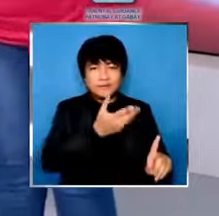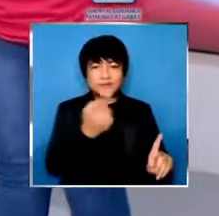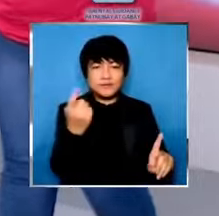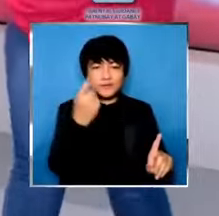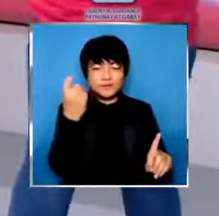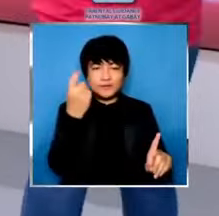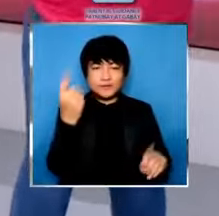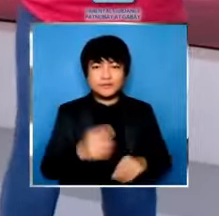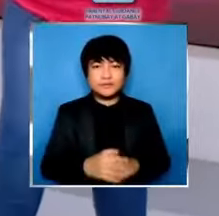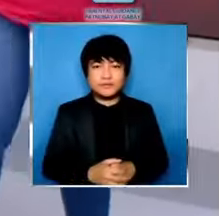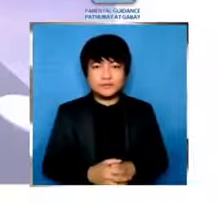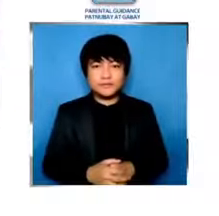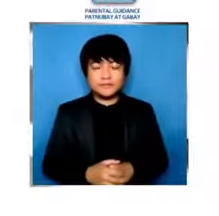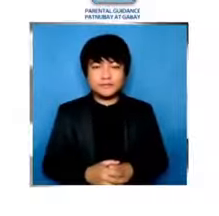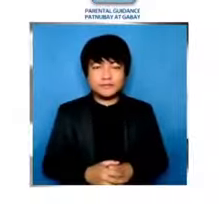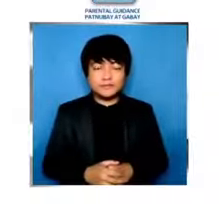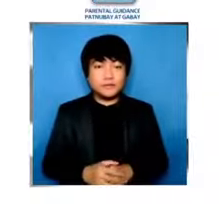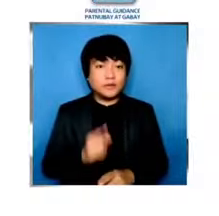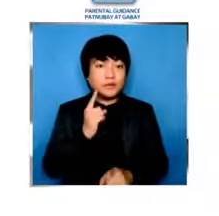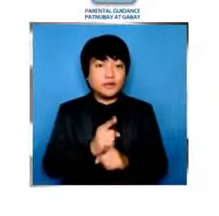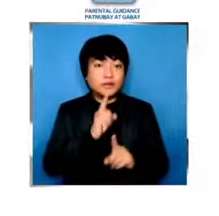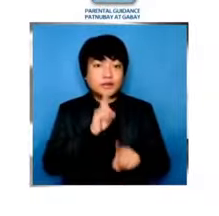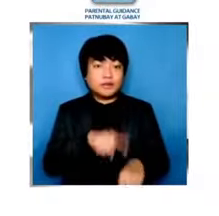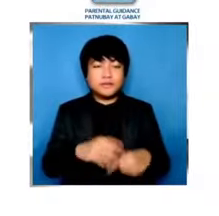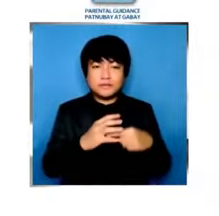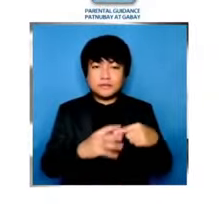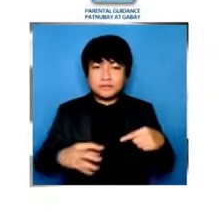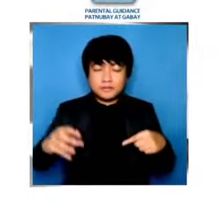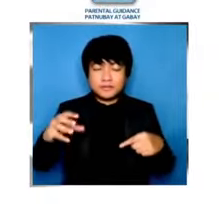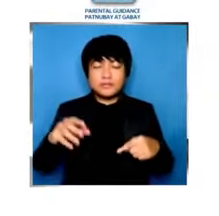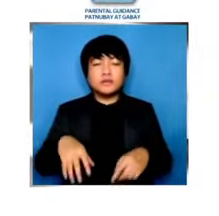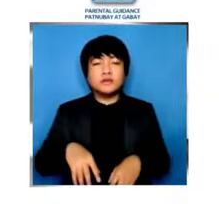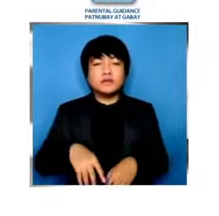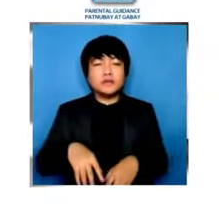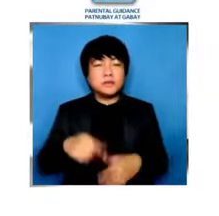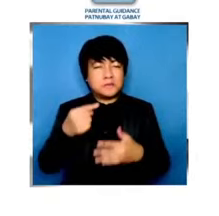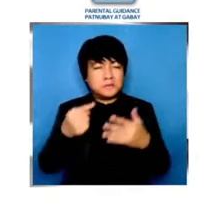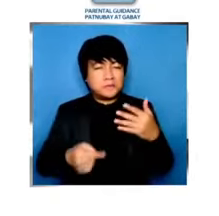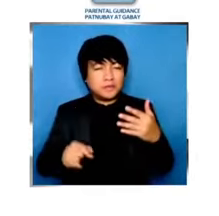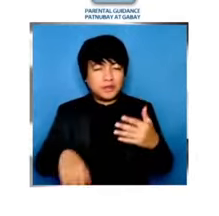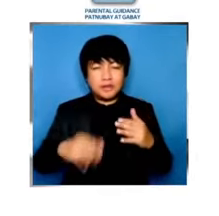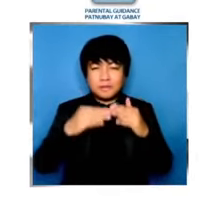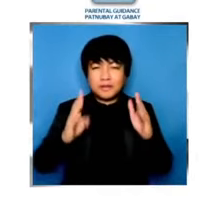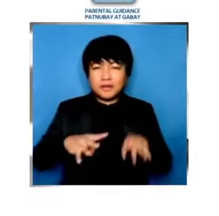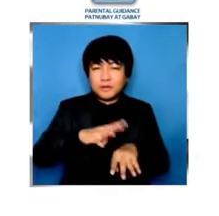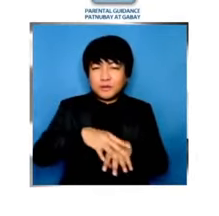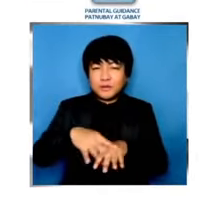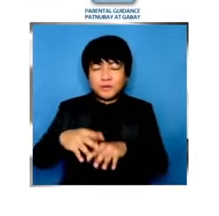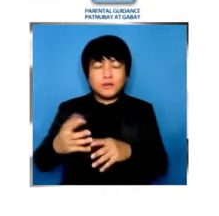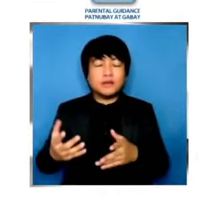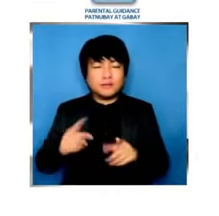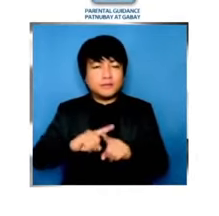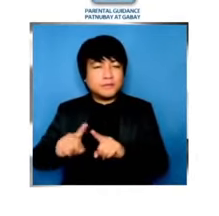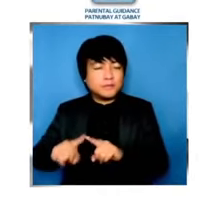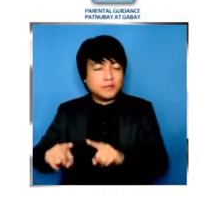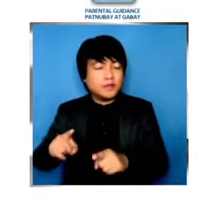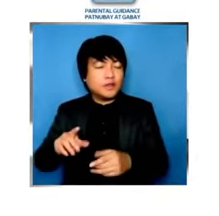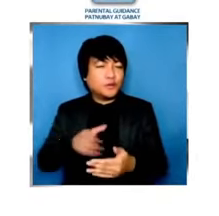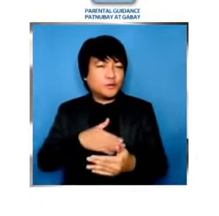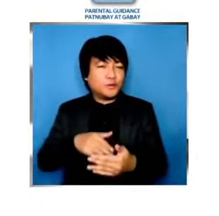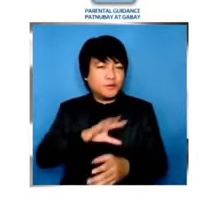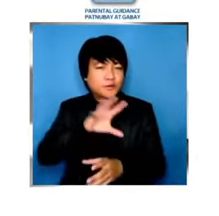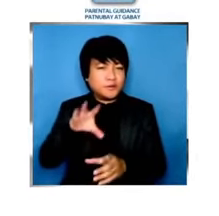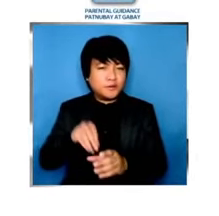Ito mga tamang sagot, okay? Talong, sigarilyas, mani, sitaw, bataw, patani, magkakasunod, kundol, patola, upo, kalabasa, kamatis,